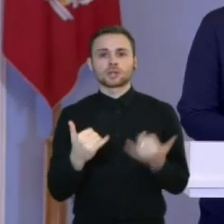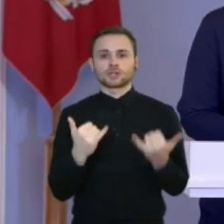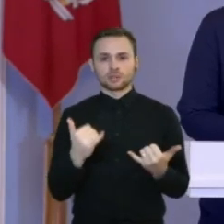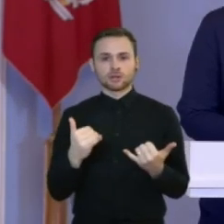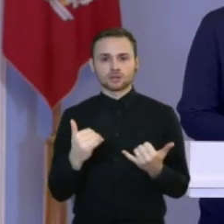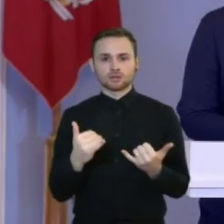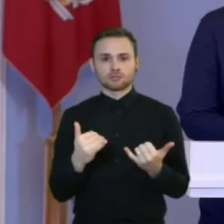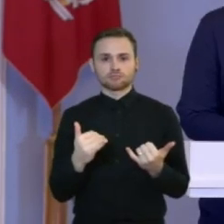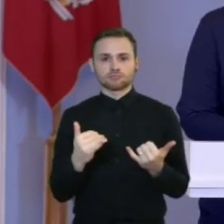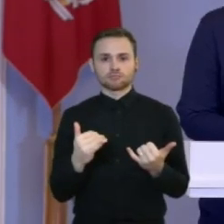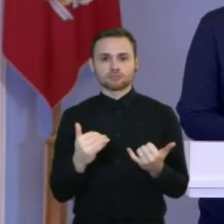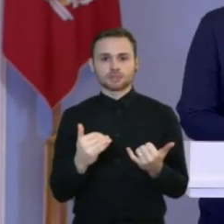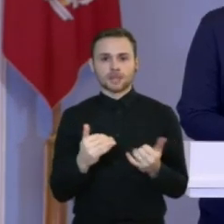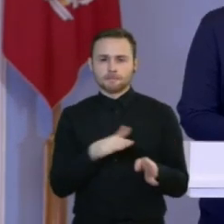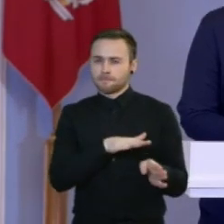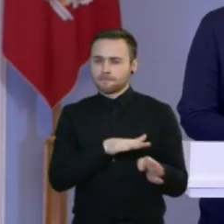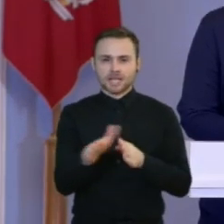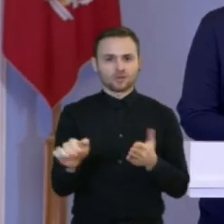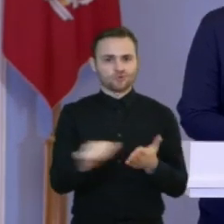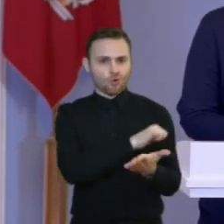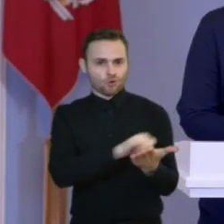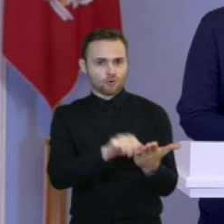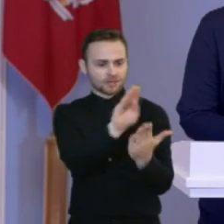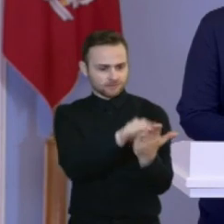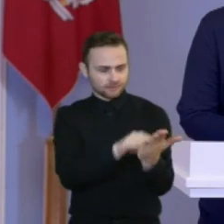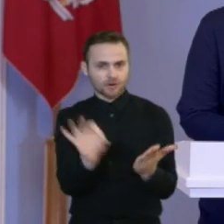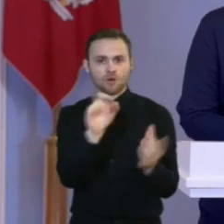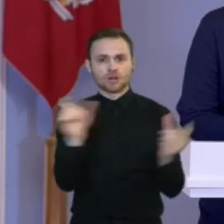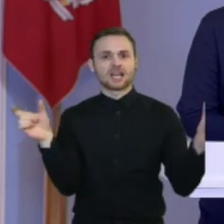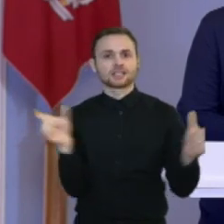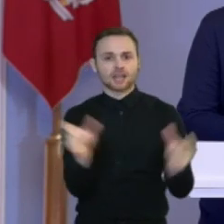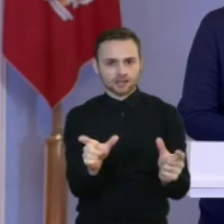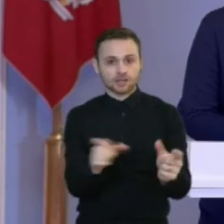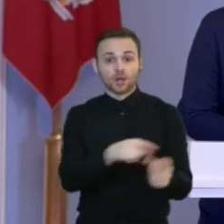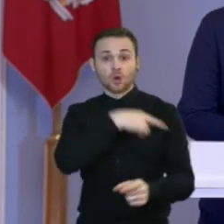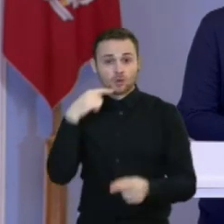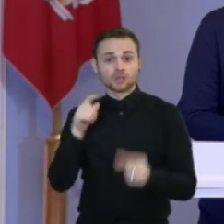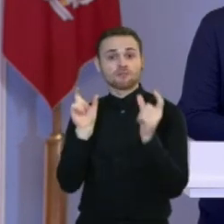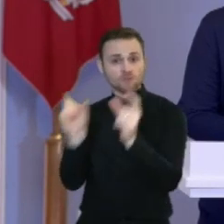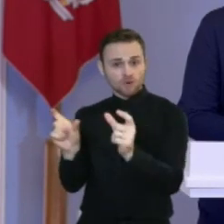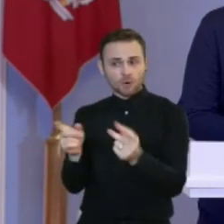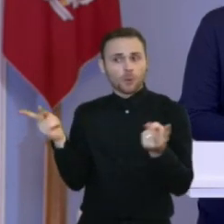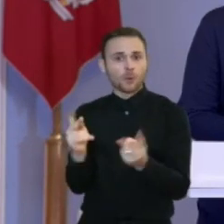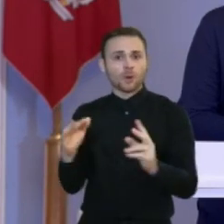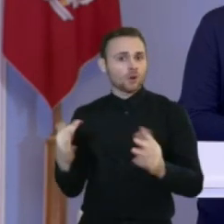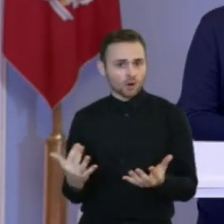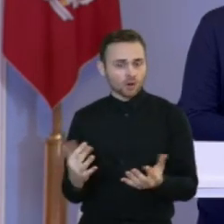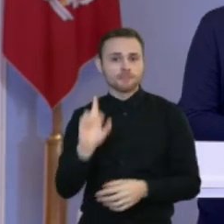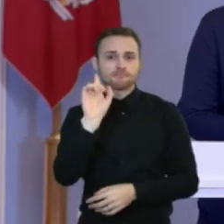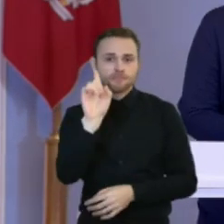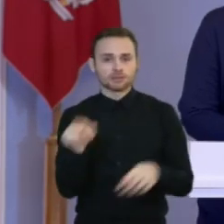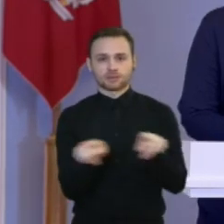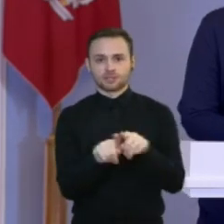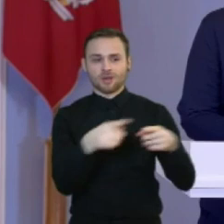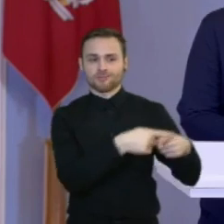viso paketo sankcijų reikalingumą ir kelsime ne tik tai sankcijų Rusijai reikalingumą, bet ir